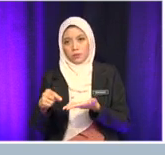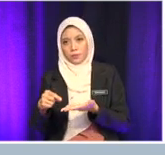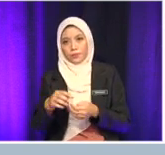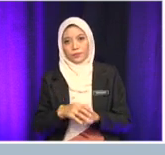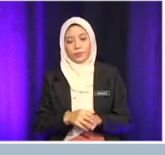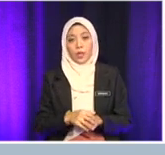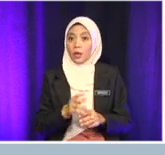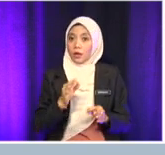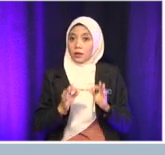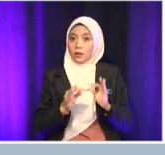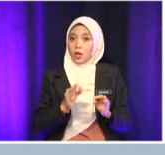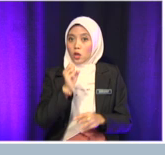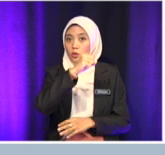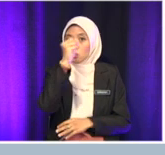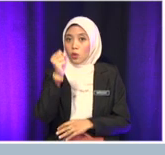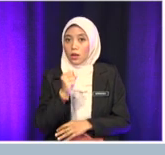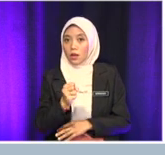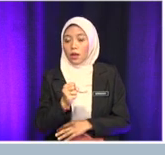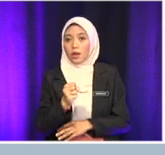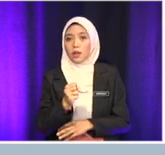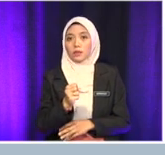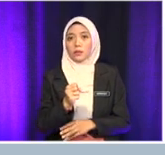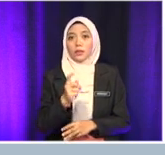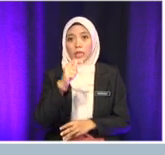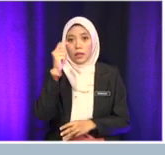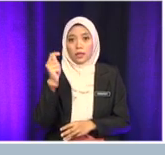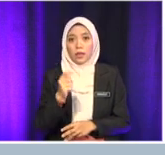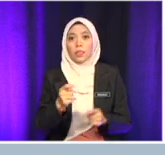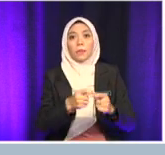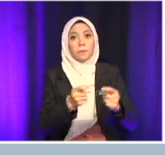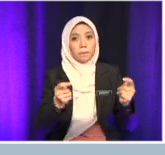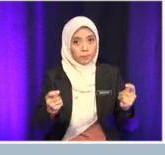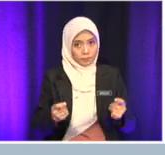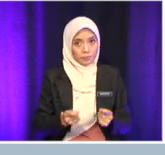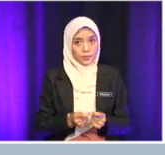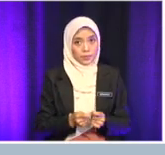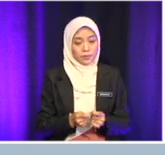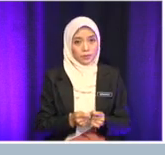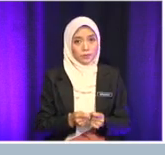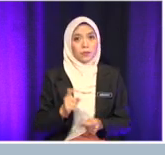dalam bentuk koordinat yaitu koordinat titik kita sekarang adalah 26